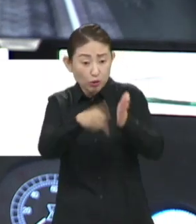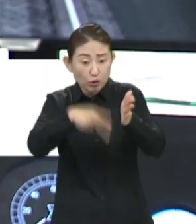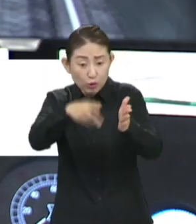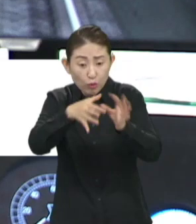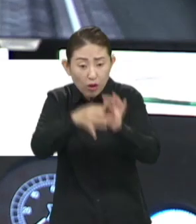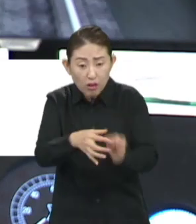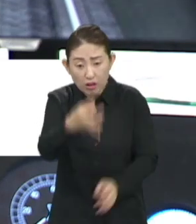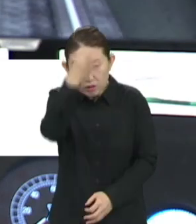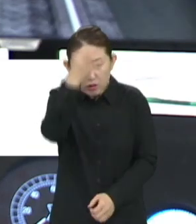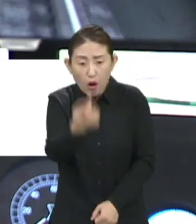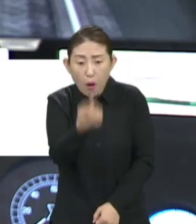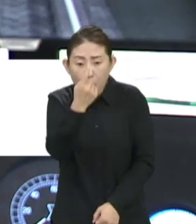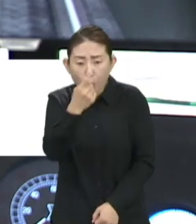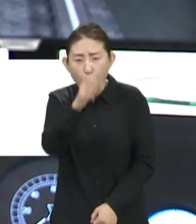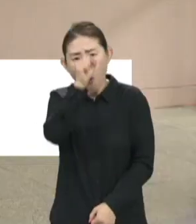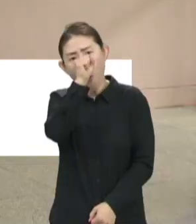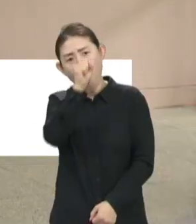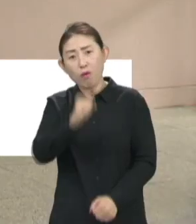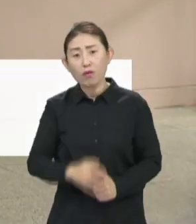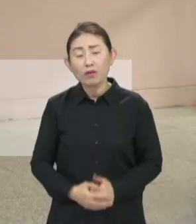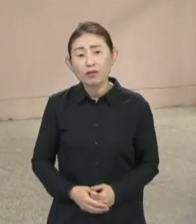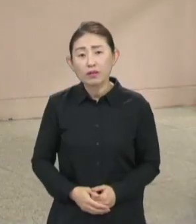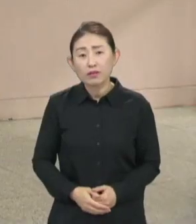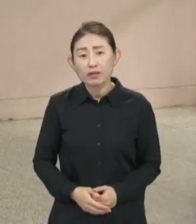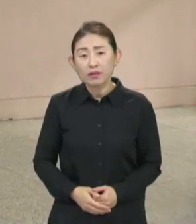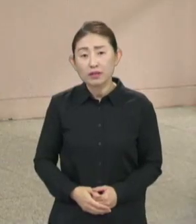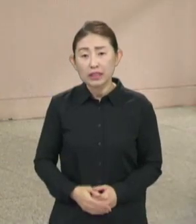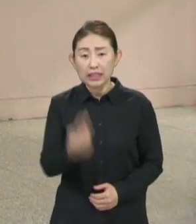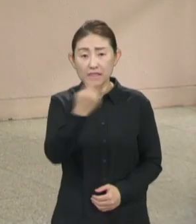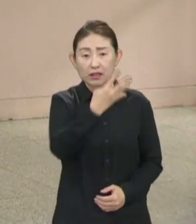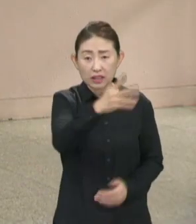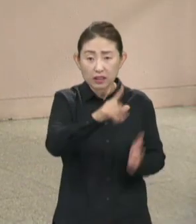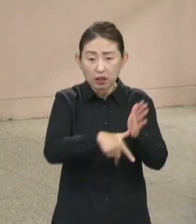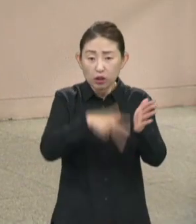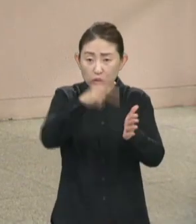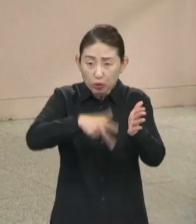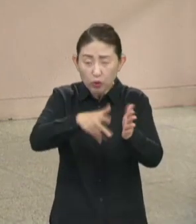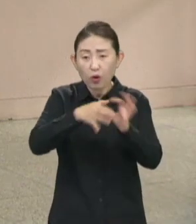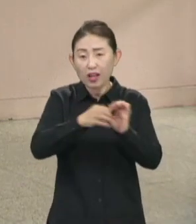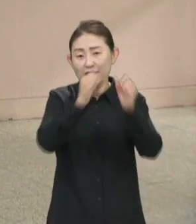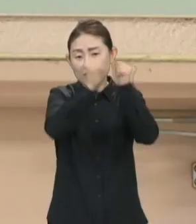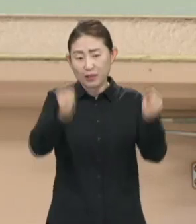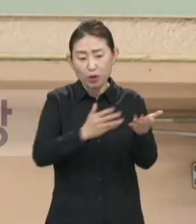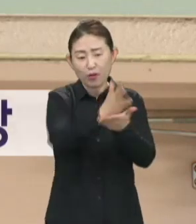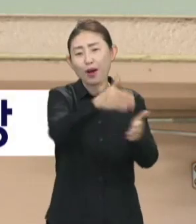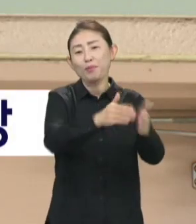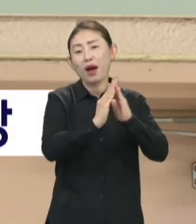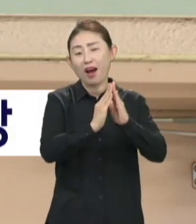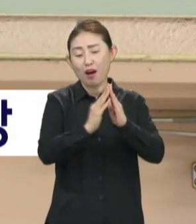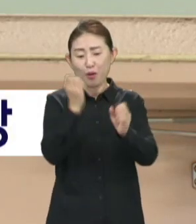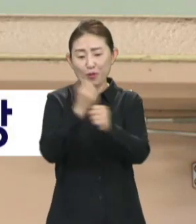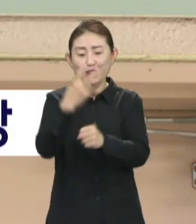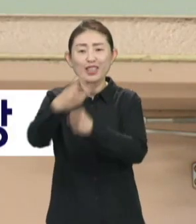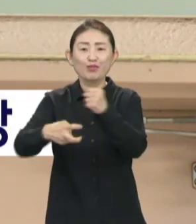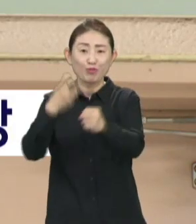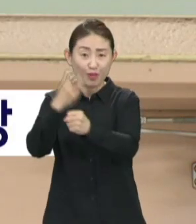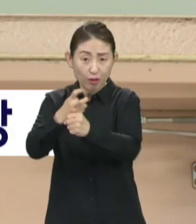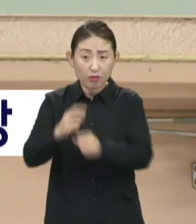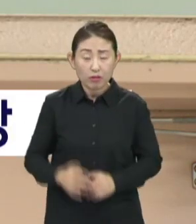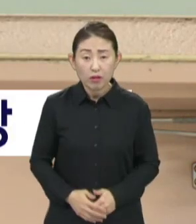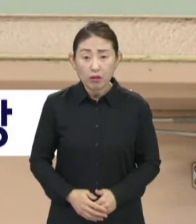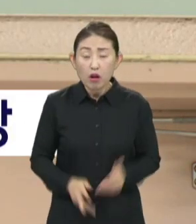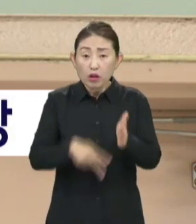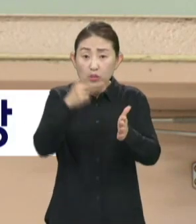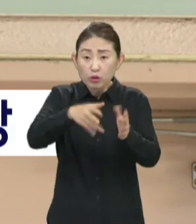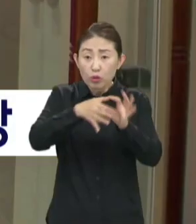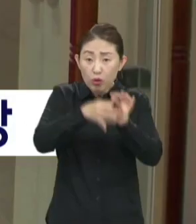것이 저는 좋은 기회라고 생각합니다. 2004년 철도 건설 시스템학과를 시작으로 20주년을 맞은 올해 철도